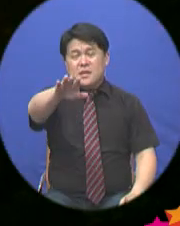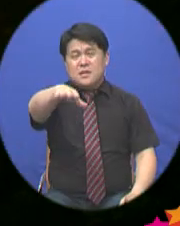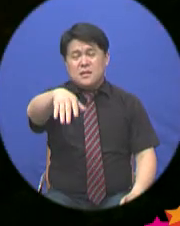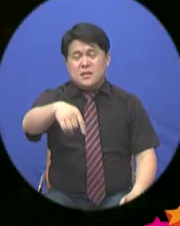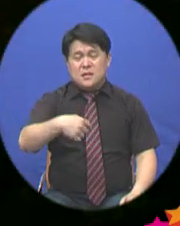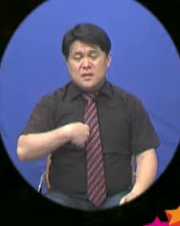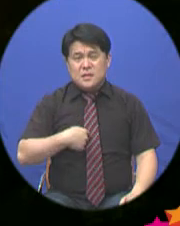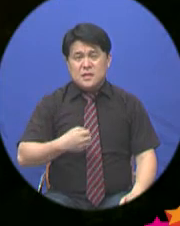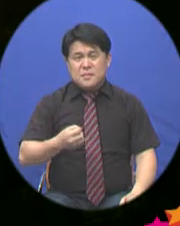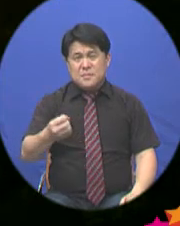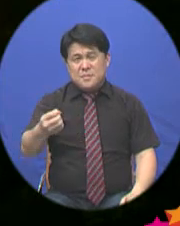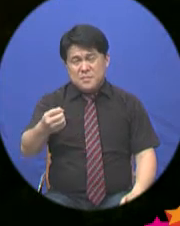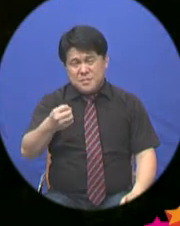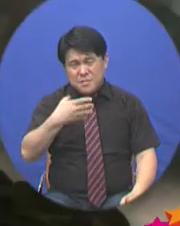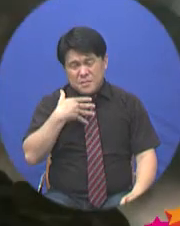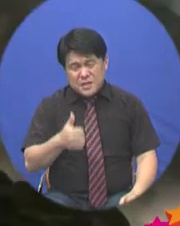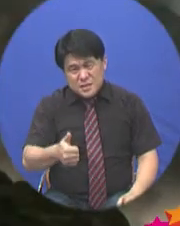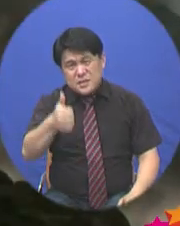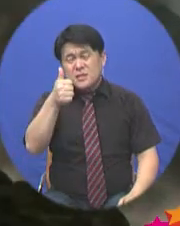말이나